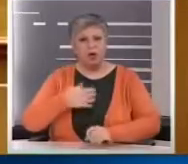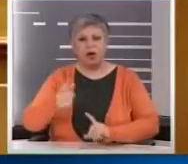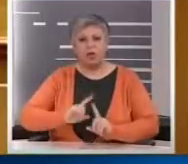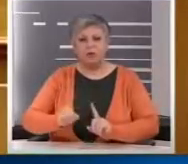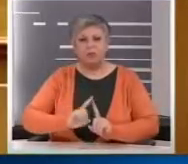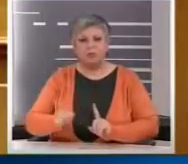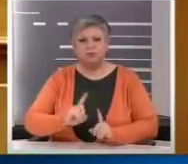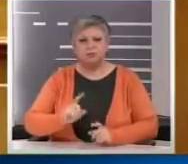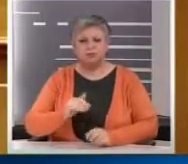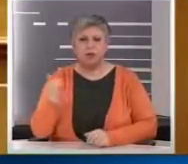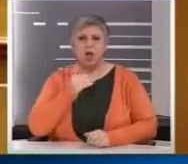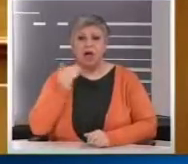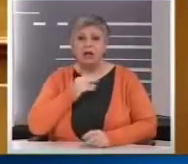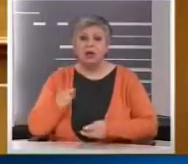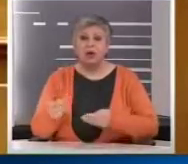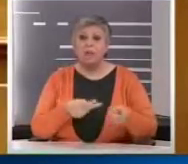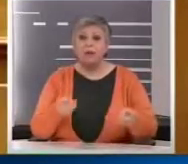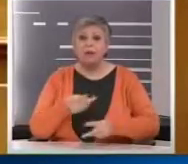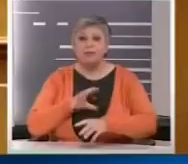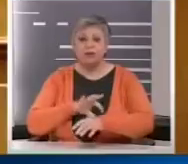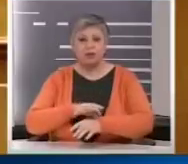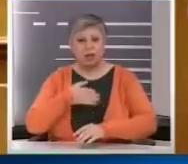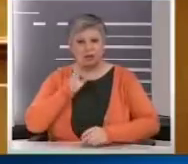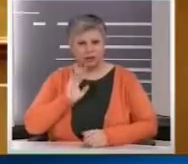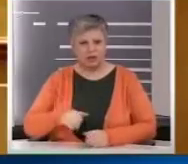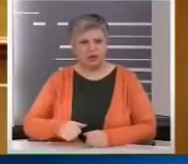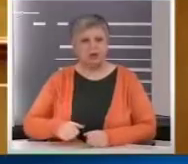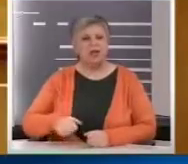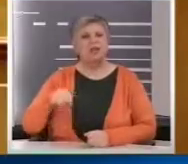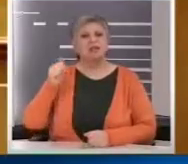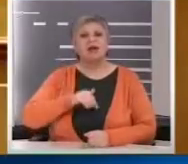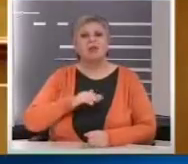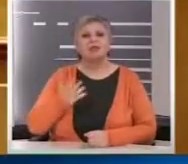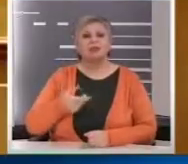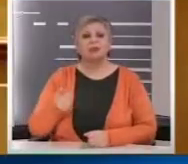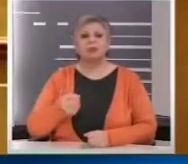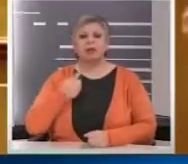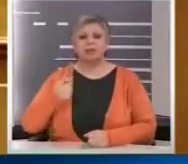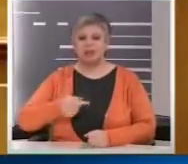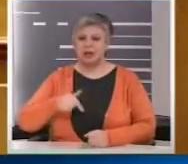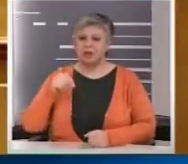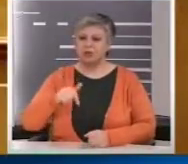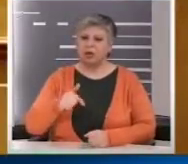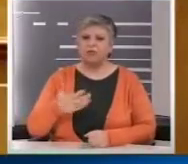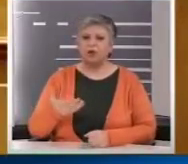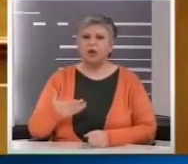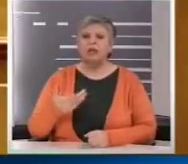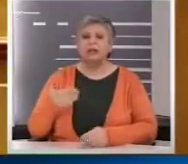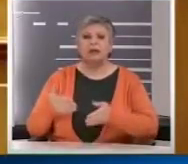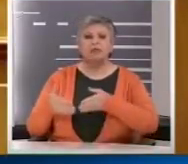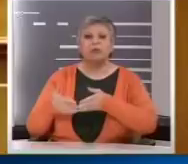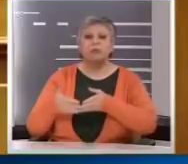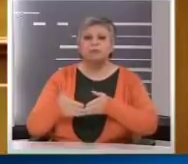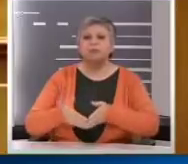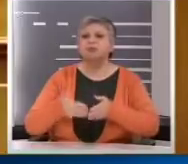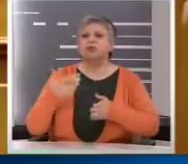ήδη 1,5 χρόνο. Και έχουν μειωθεί τα έσοδα από κάτι καϊτζίδες εκεί γύρω-γύρω, οι οποίοι δυσοδομούσαν στον ανθρώπινο πόνο και τα